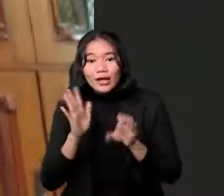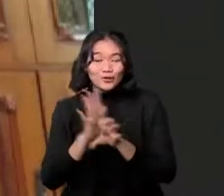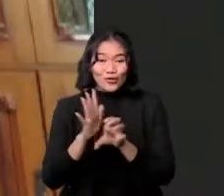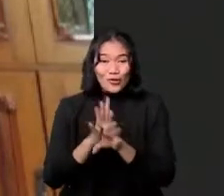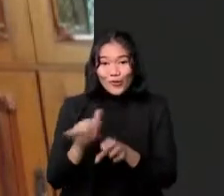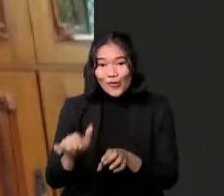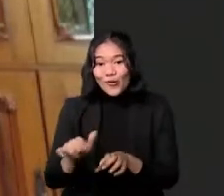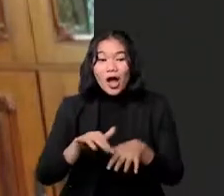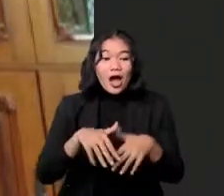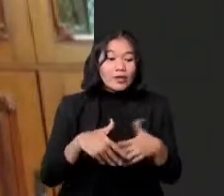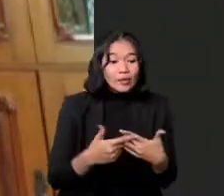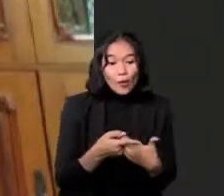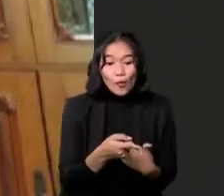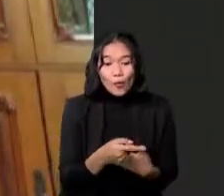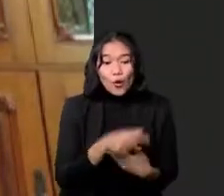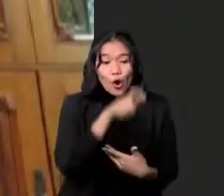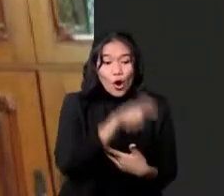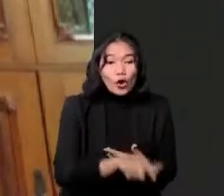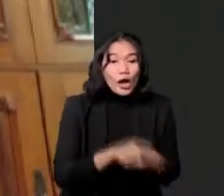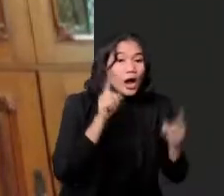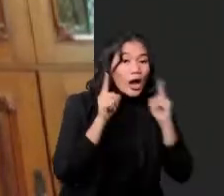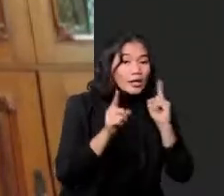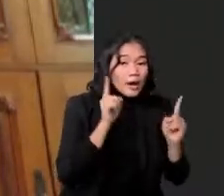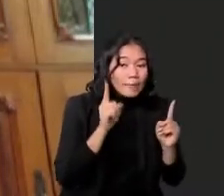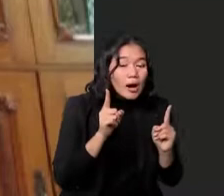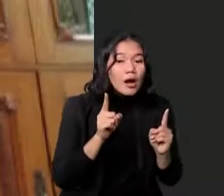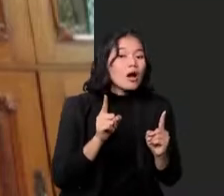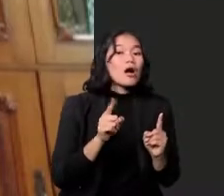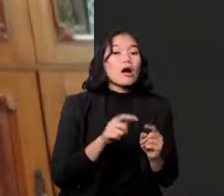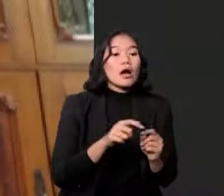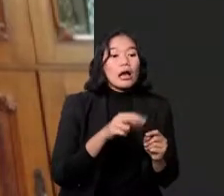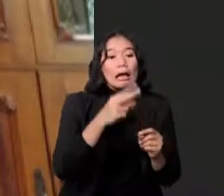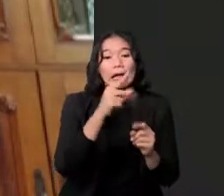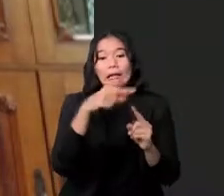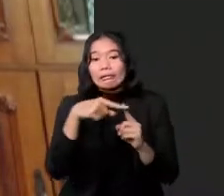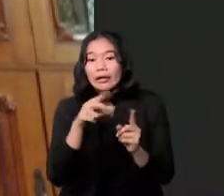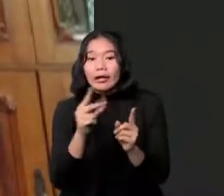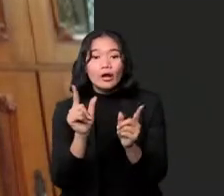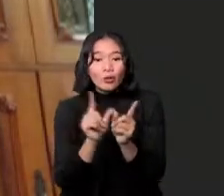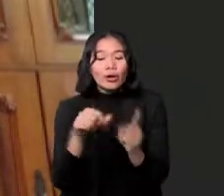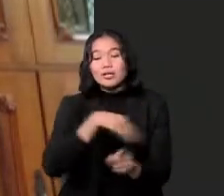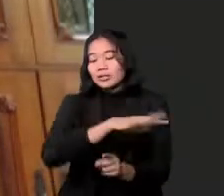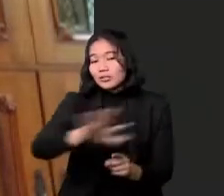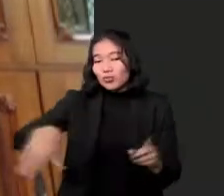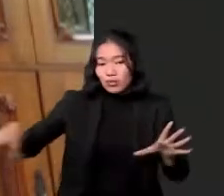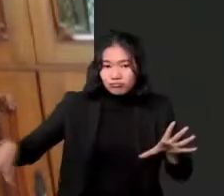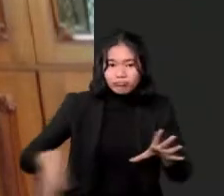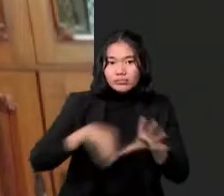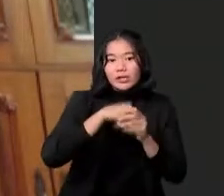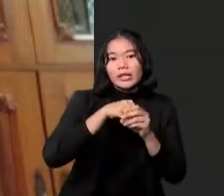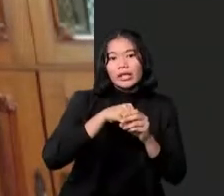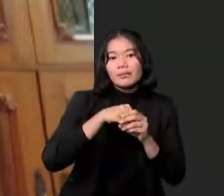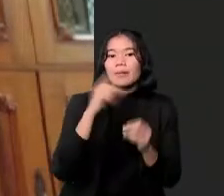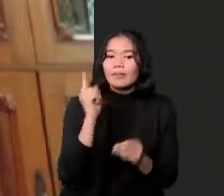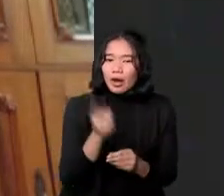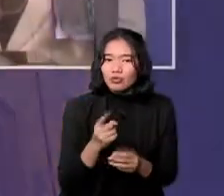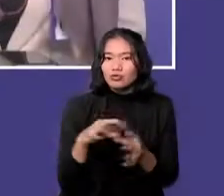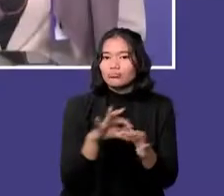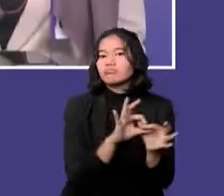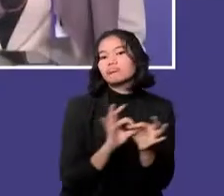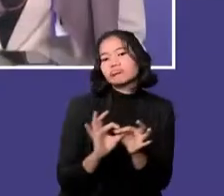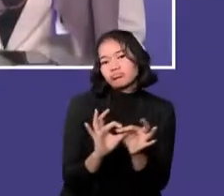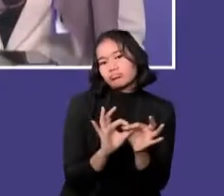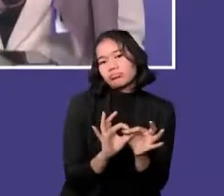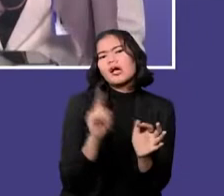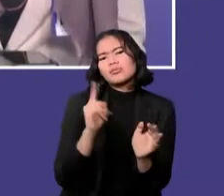misalnya, apakah para tokoh agama, tokoh masyarakat, RT, RW, semua kita harus bergerak karena ini